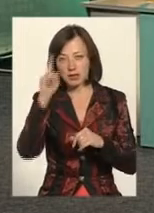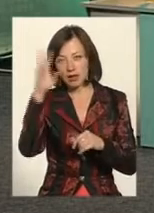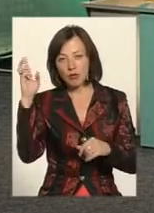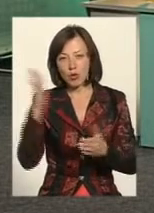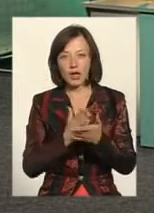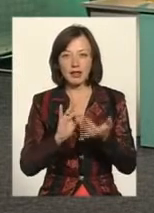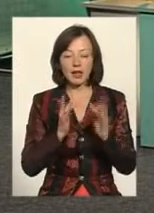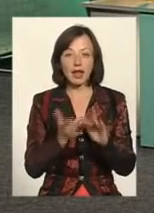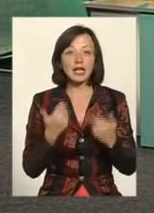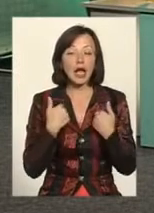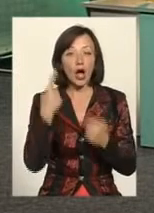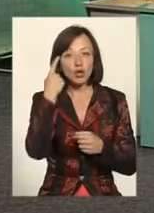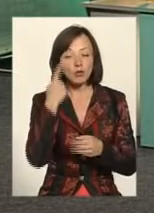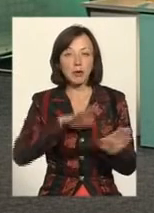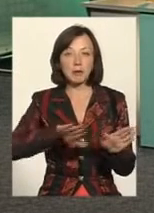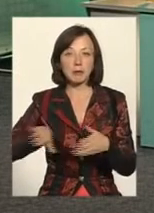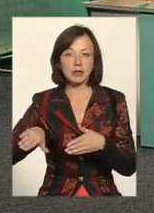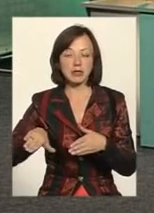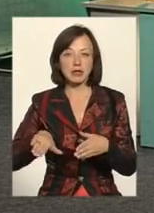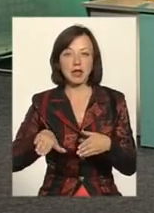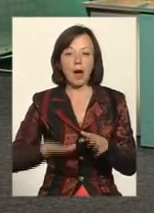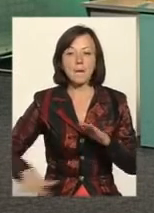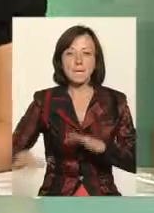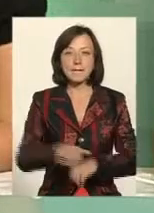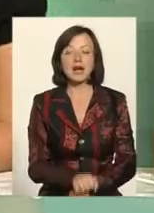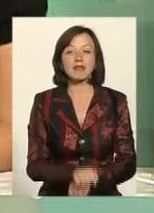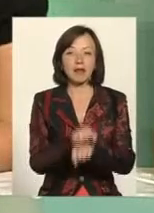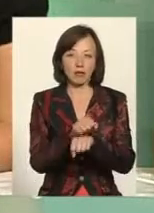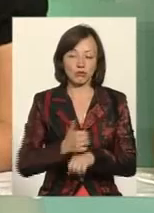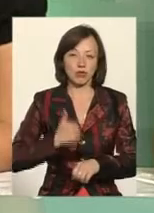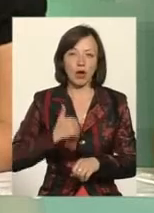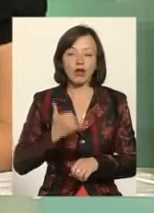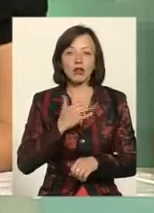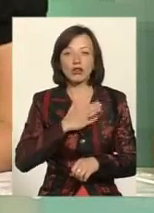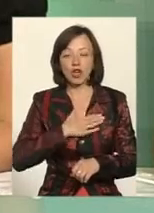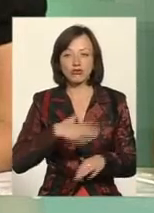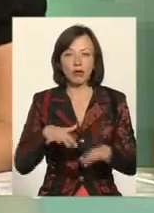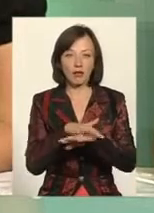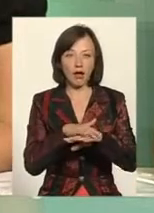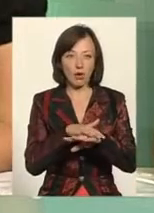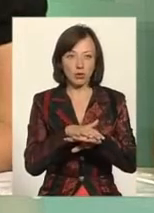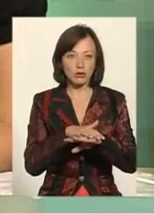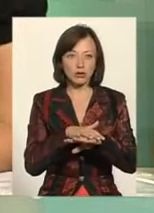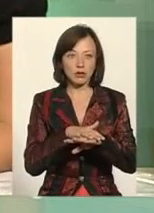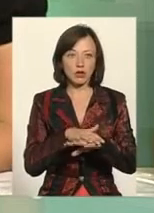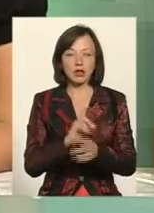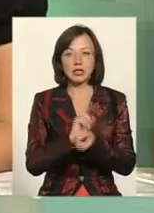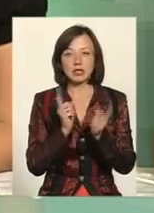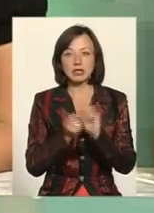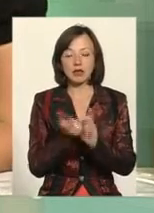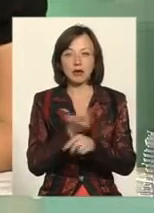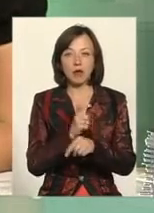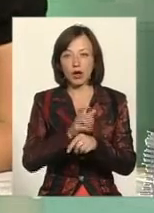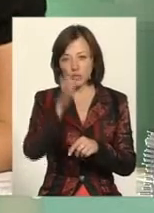інтернет. Ну, я думаю, після Майдану, після Революції Гідності, наш народ став набагато